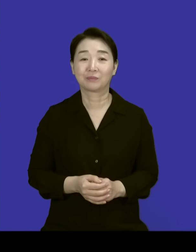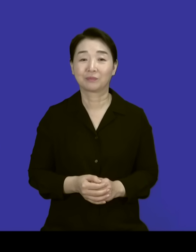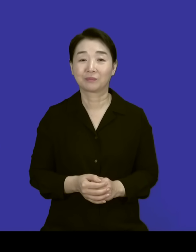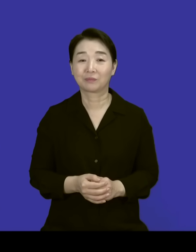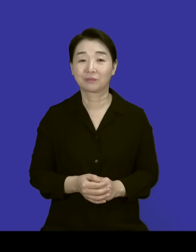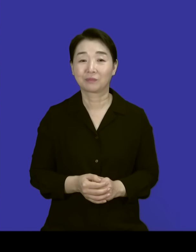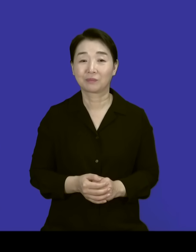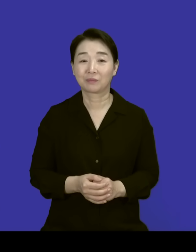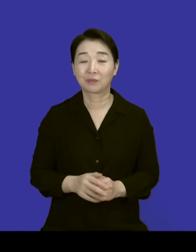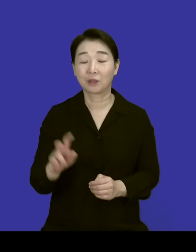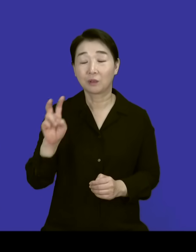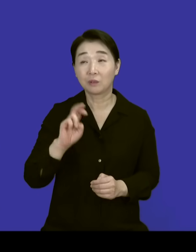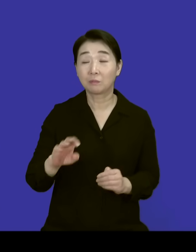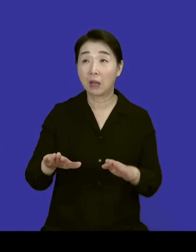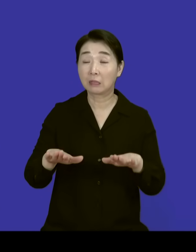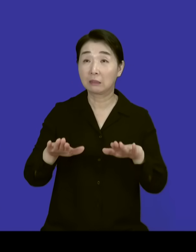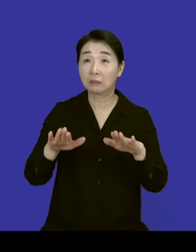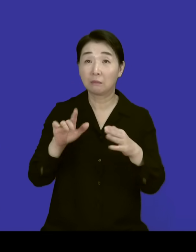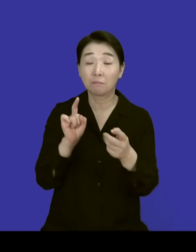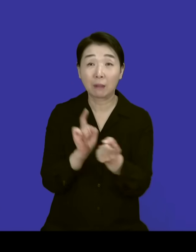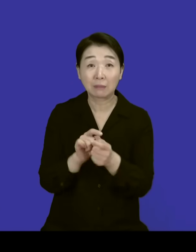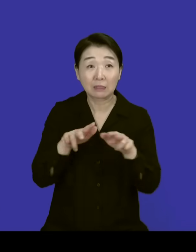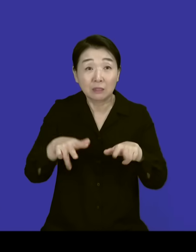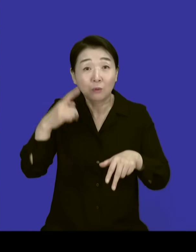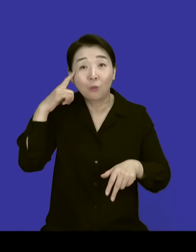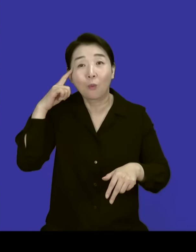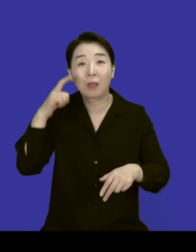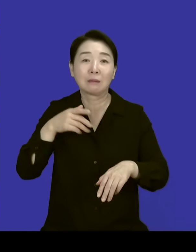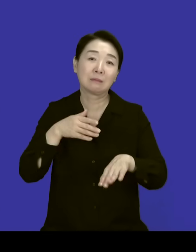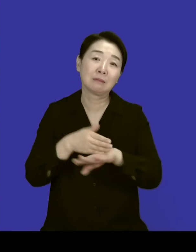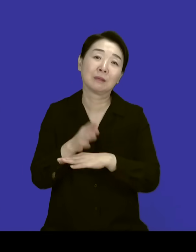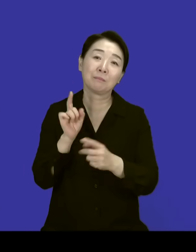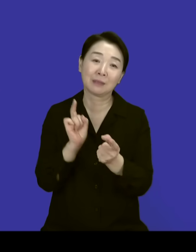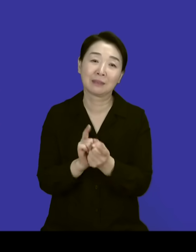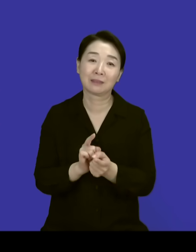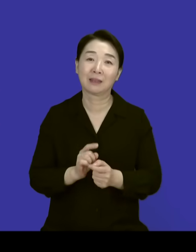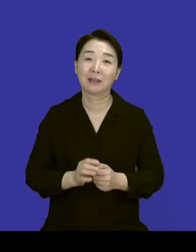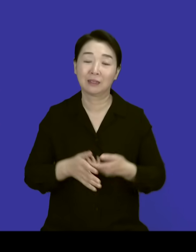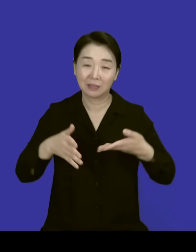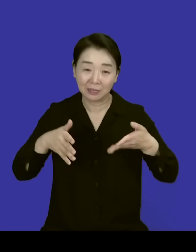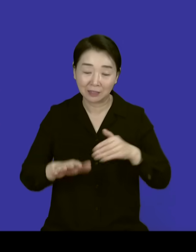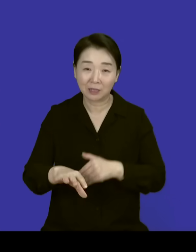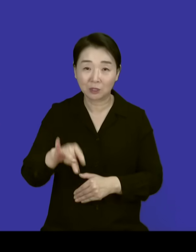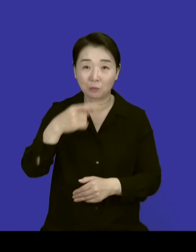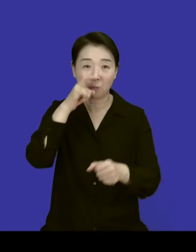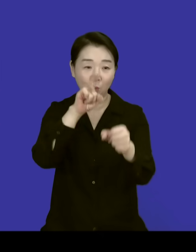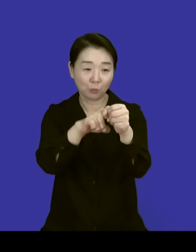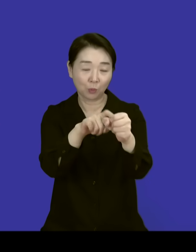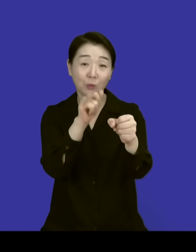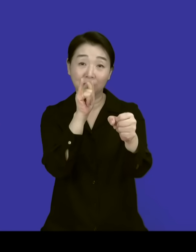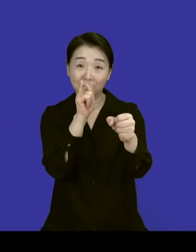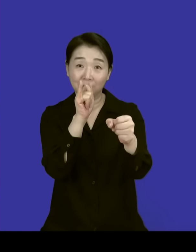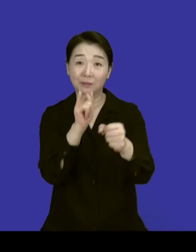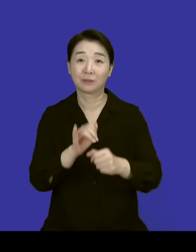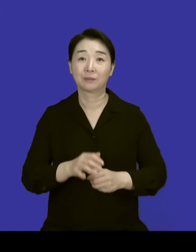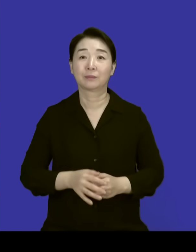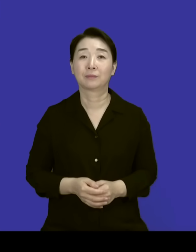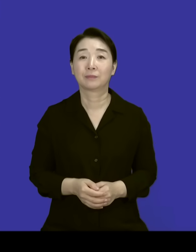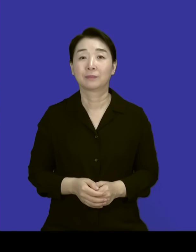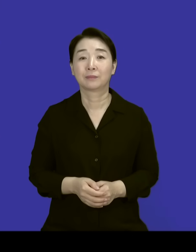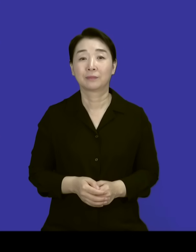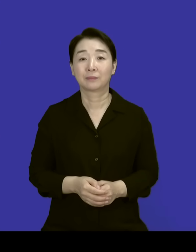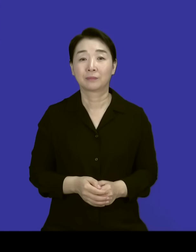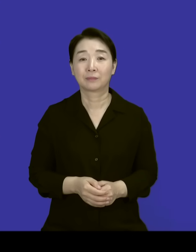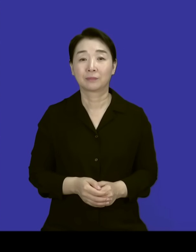왜 이걸 이제 만났지라는 생각이 들었어요. 진짜. 드디어 내가 태어나서 처음으로 무언가에 목표라는 미칠, 것과 미칠 수 있는 게 생겼잖아요.